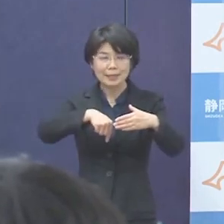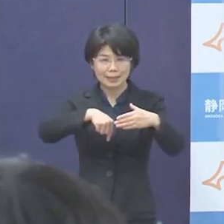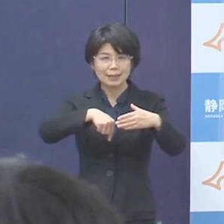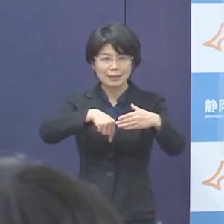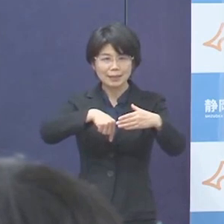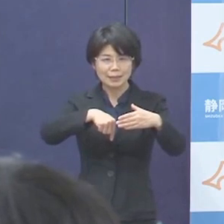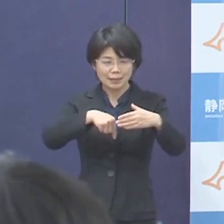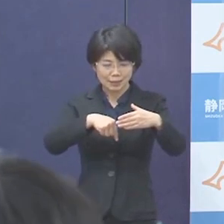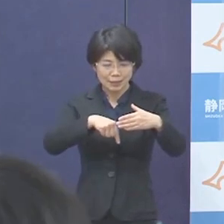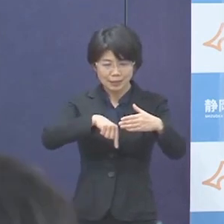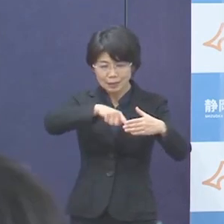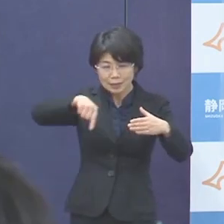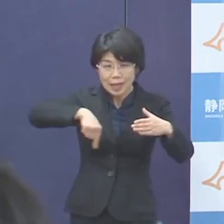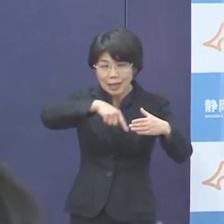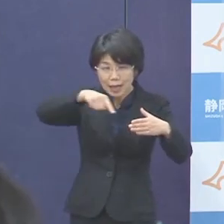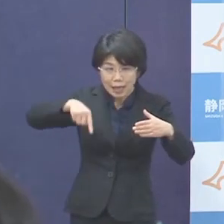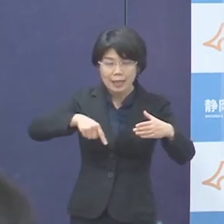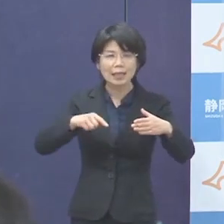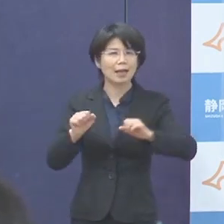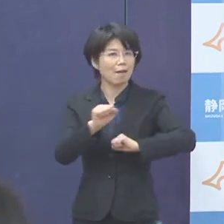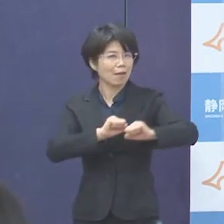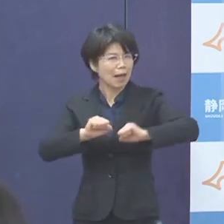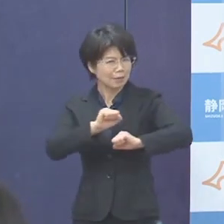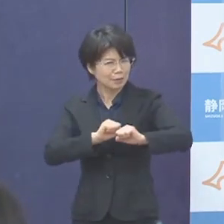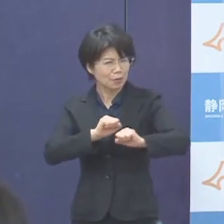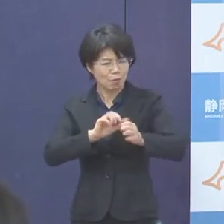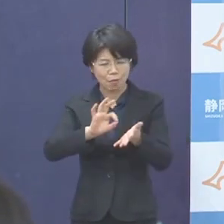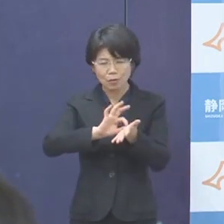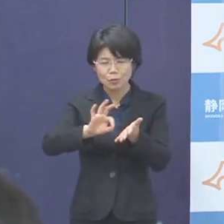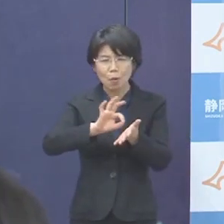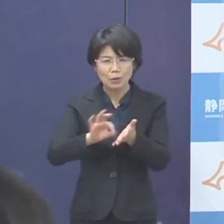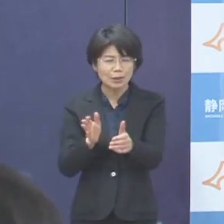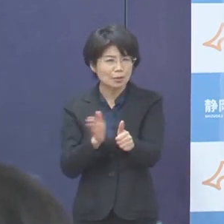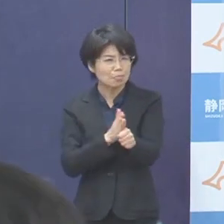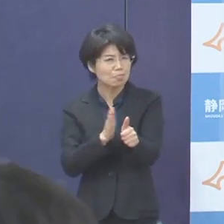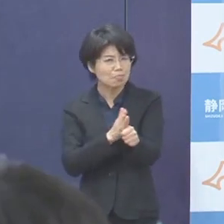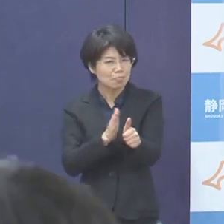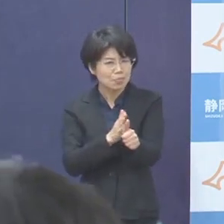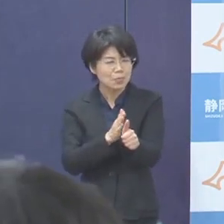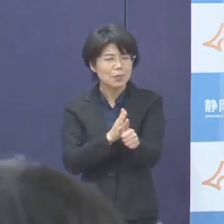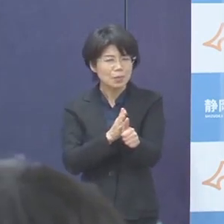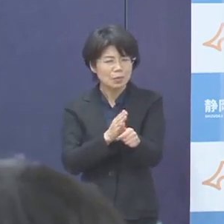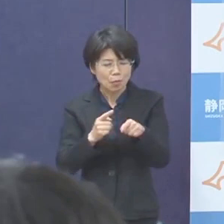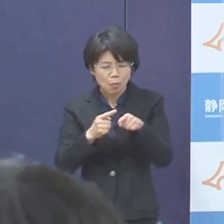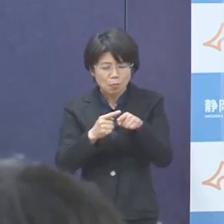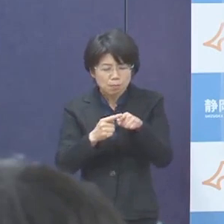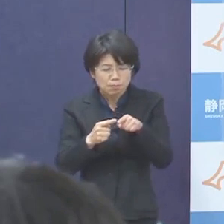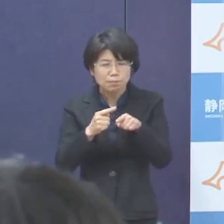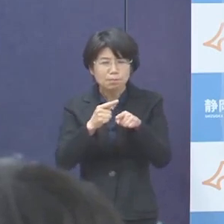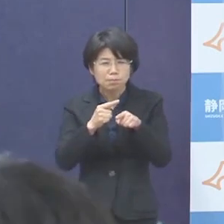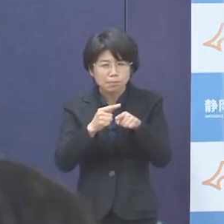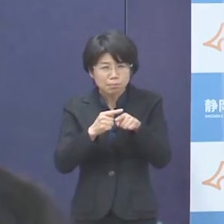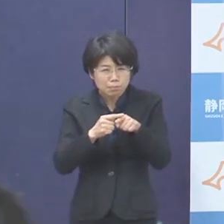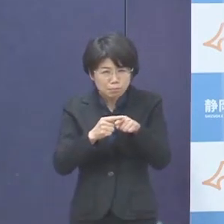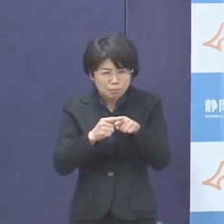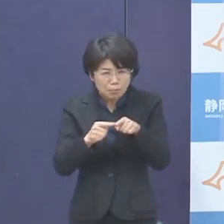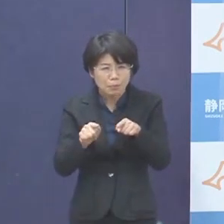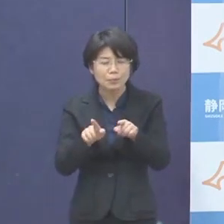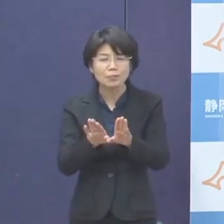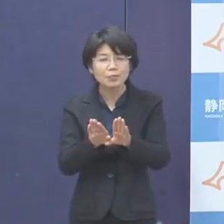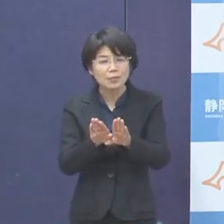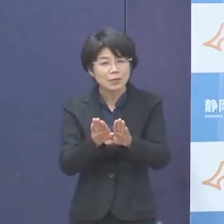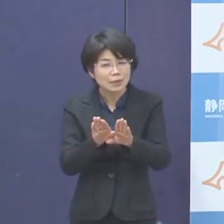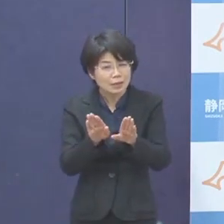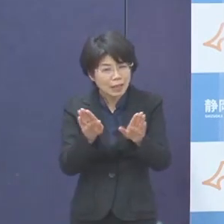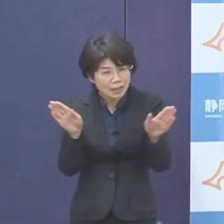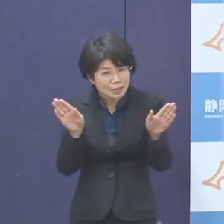済活動といいますか、この消費喚起策を、そろりとスタートと、そろりスタ